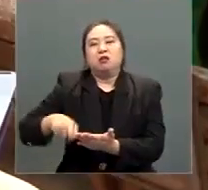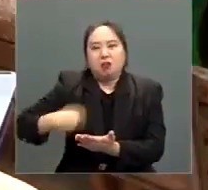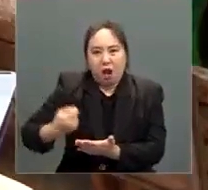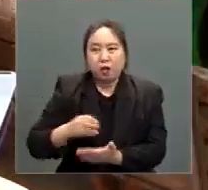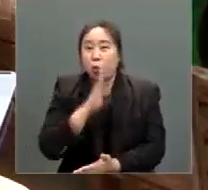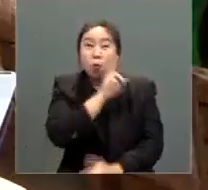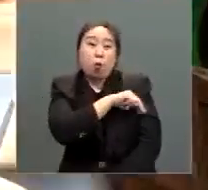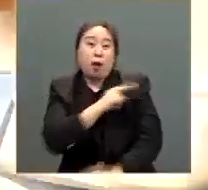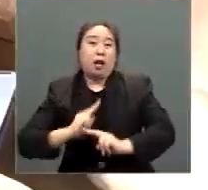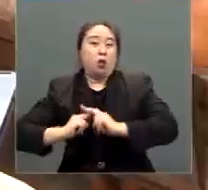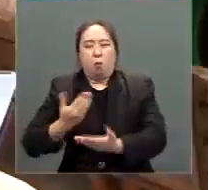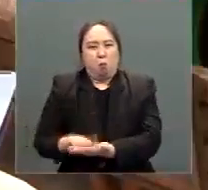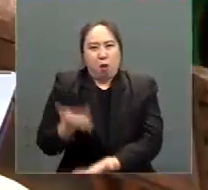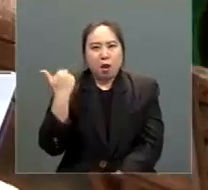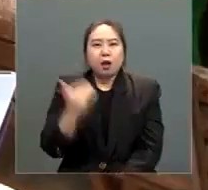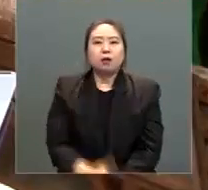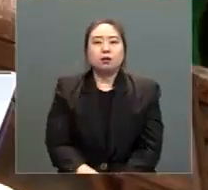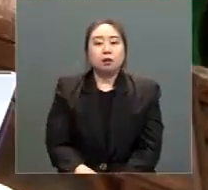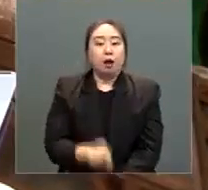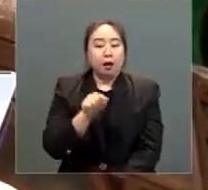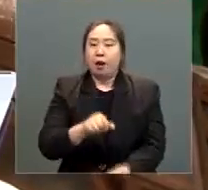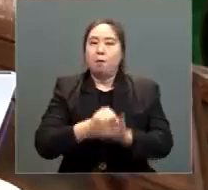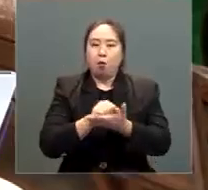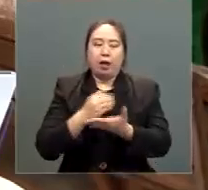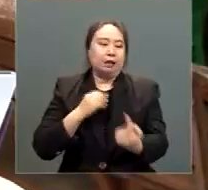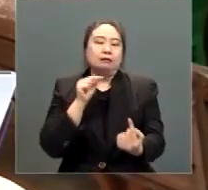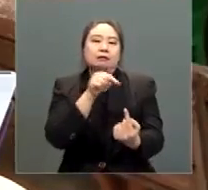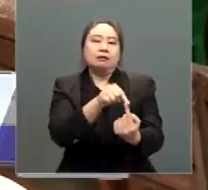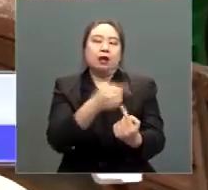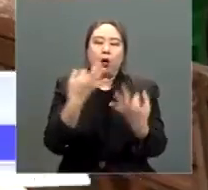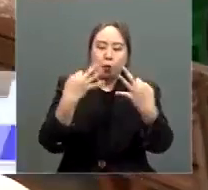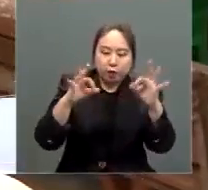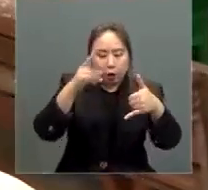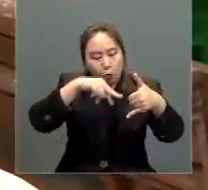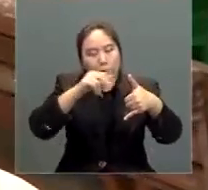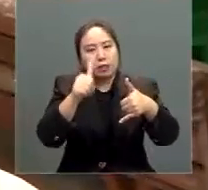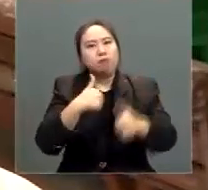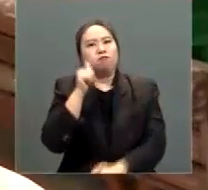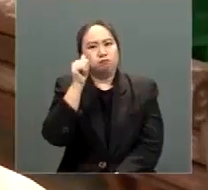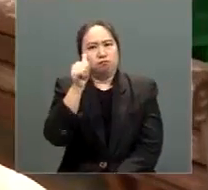เลยอันนี้เขาไม่บริการให้ถึงที่ตรวจฟรีอะไรนี่ผมว่าดีมากเลย